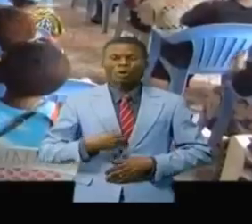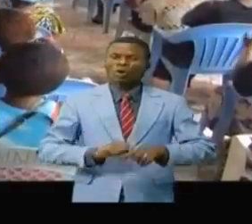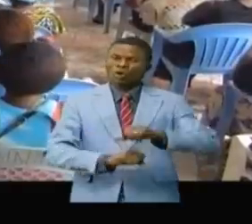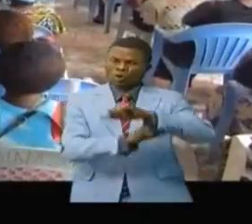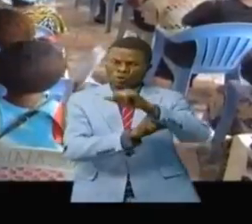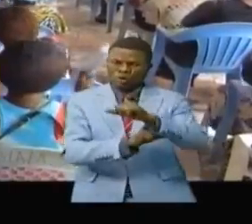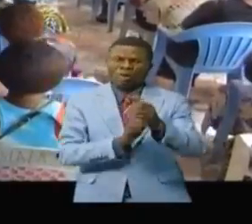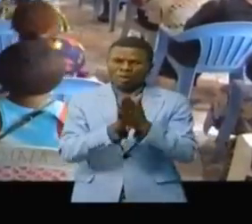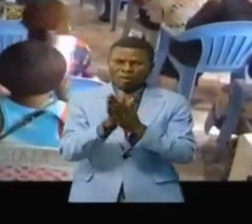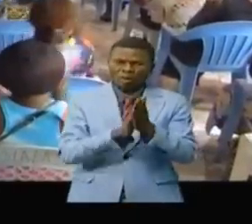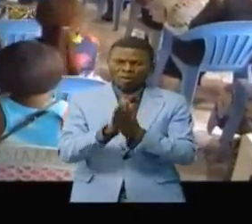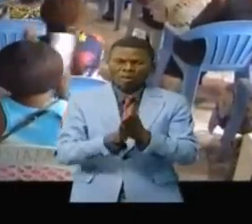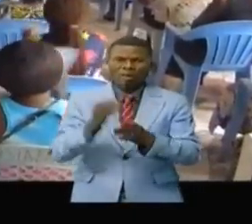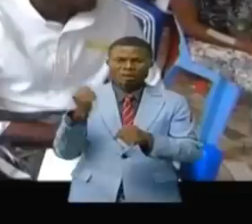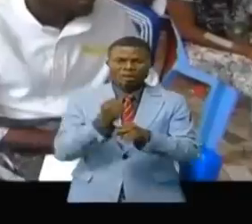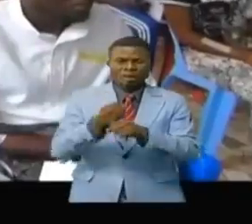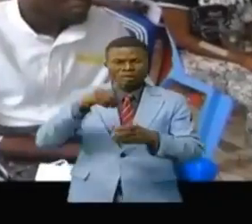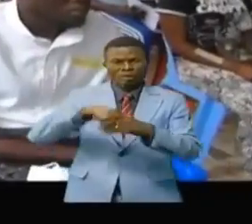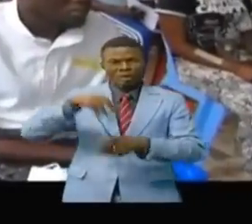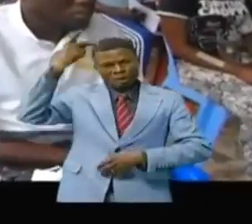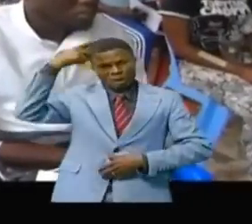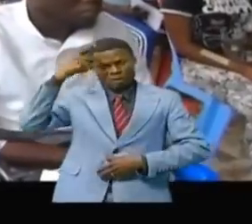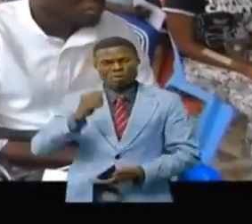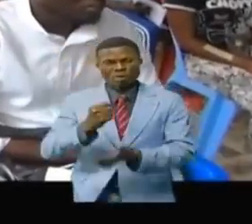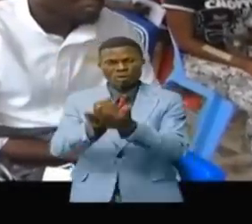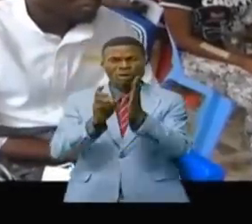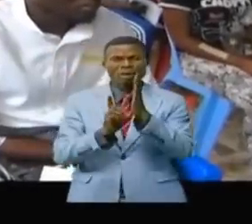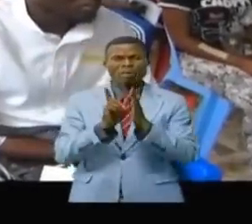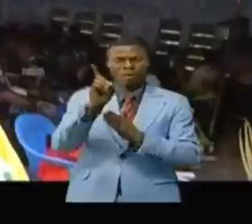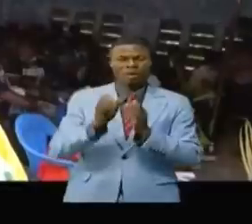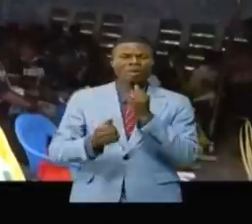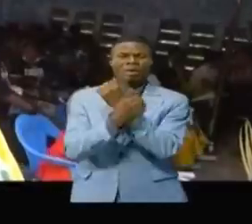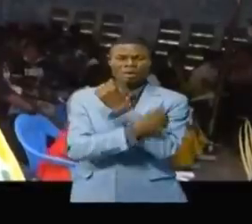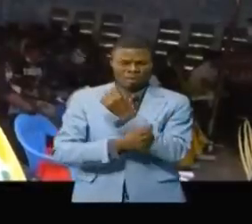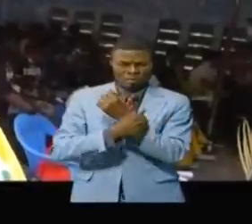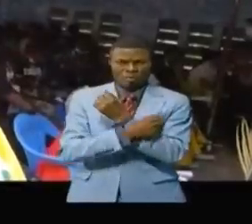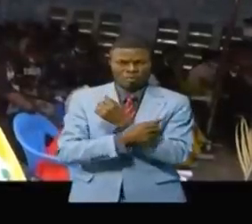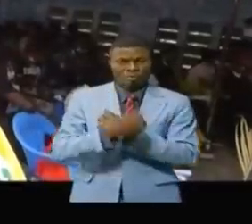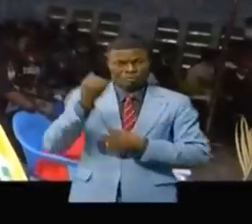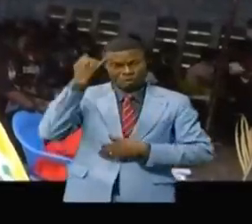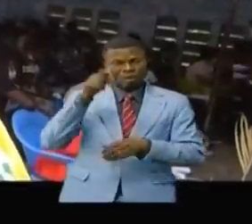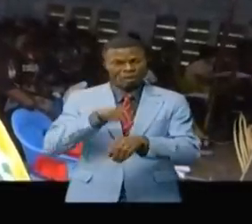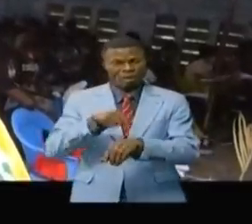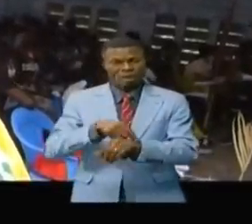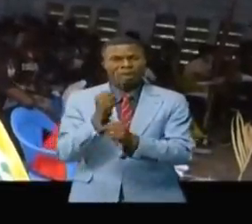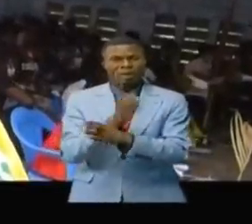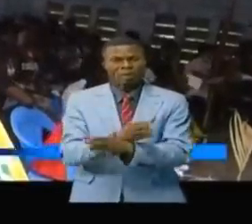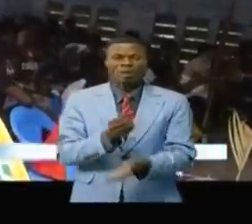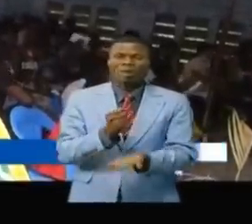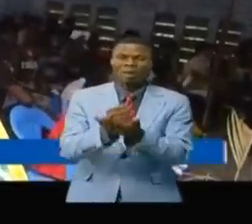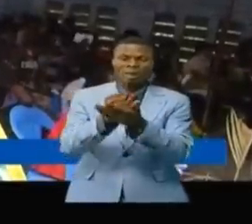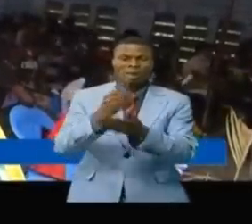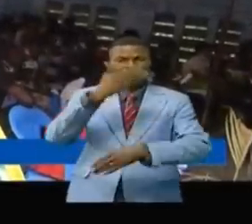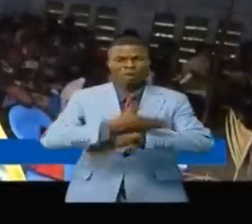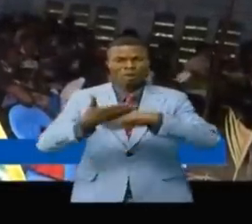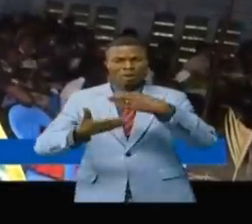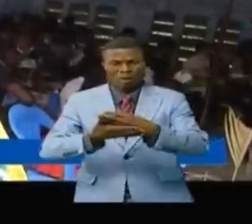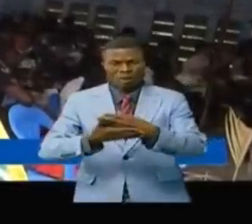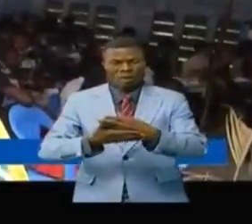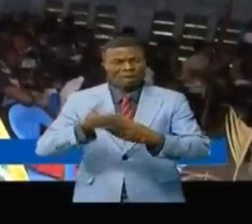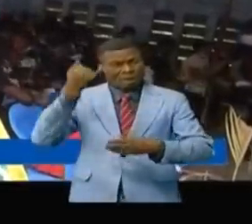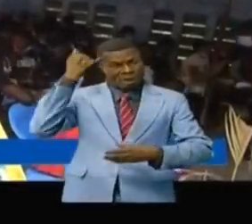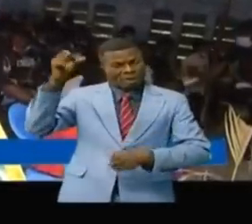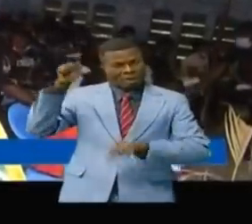à s'intéresser à la politique et aider au développement du pays. Nous pensons qu'il est temps de déconstruire les